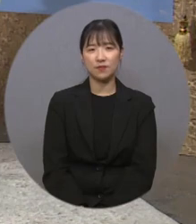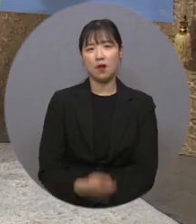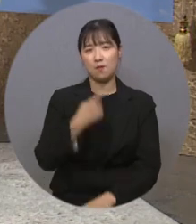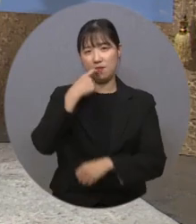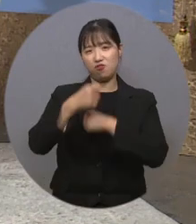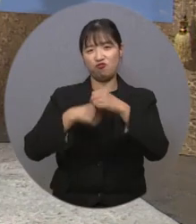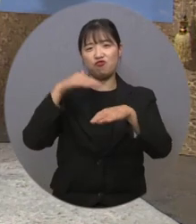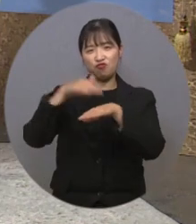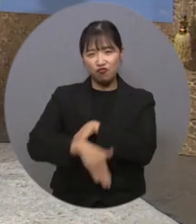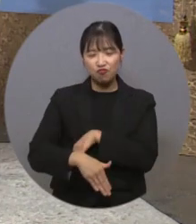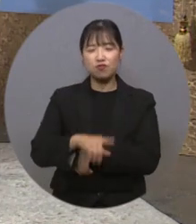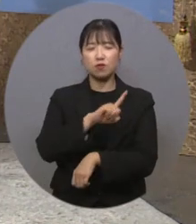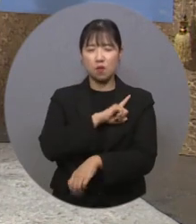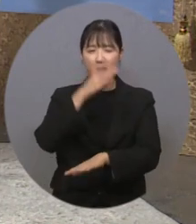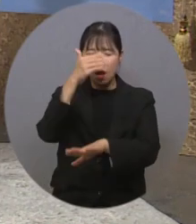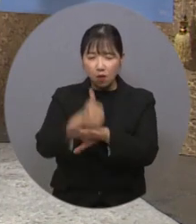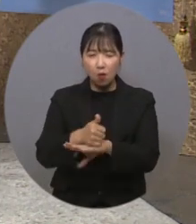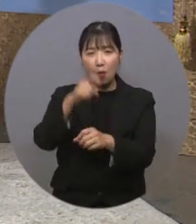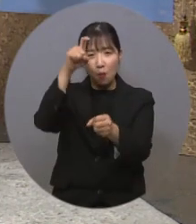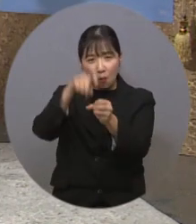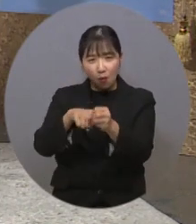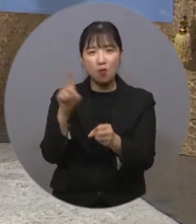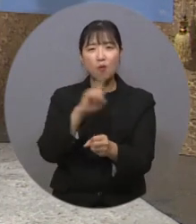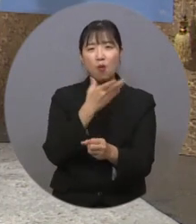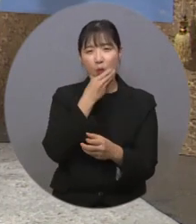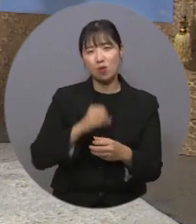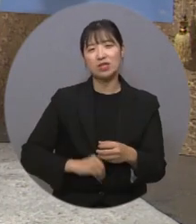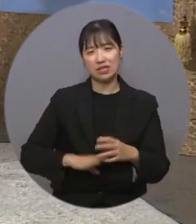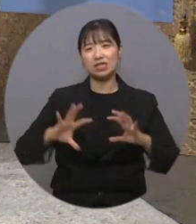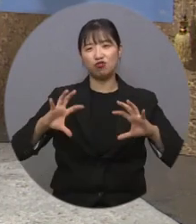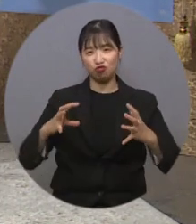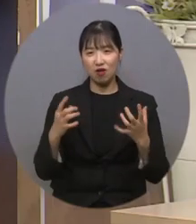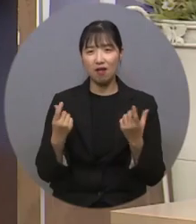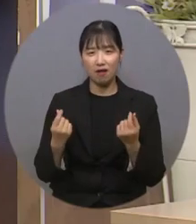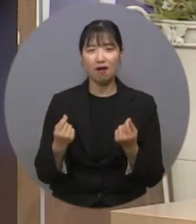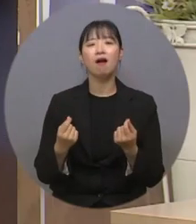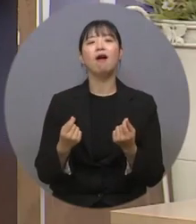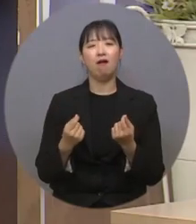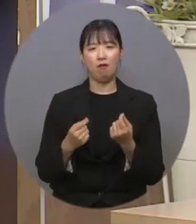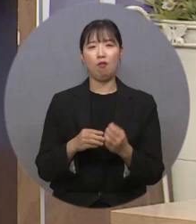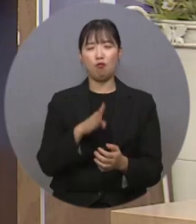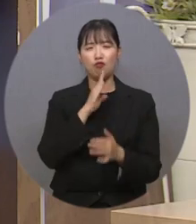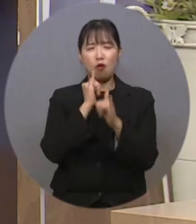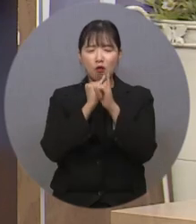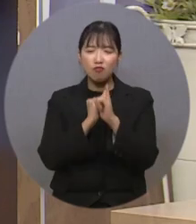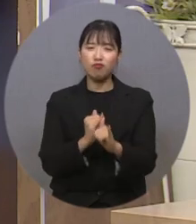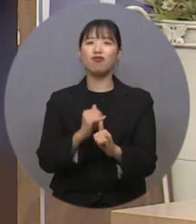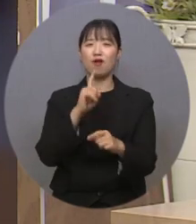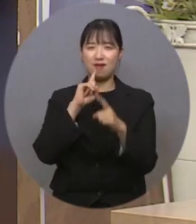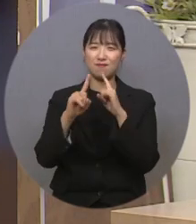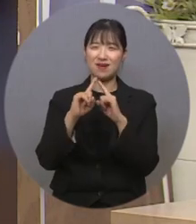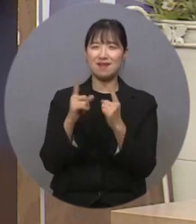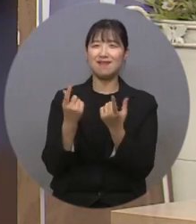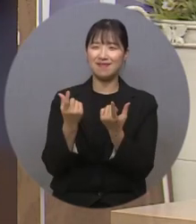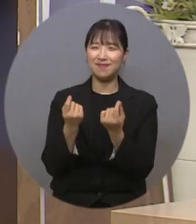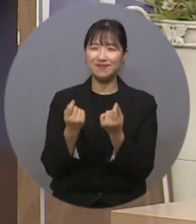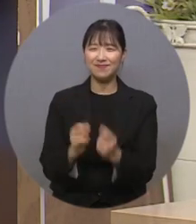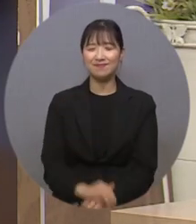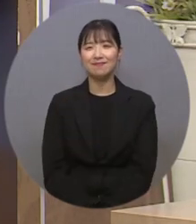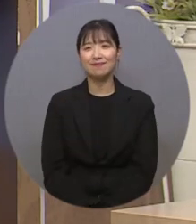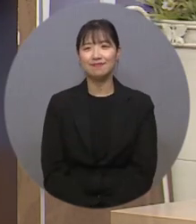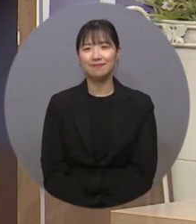민주주의의 최종 목적지는 복지국가다. 네. 정말 명언이라는 생각이